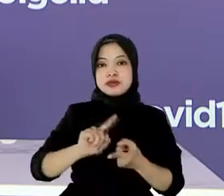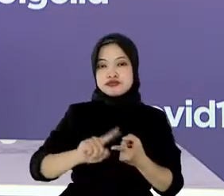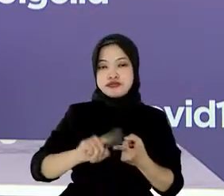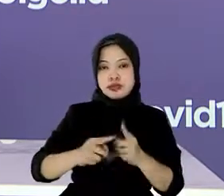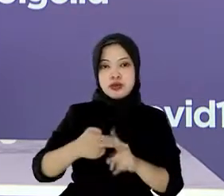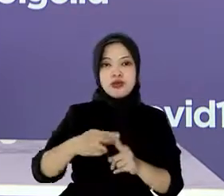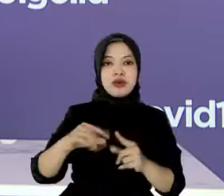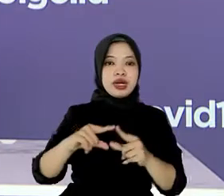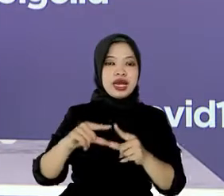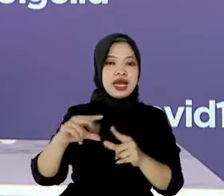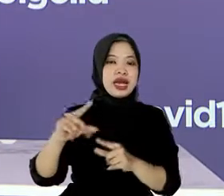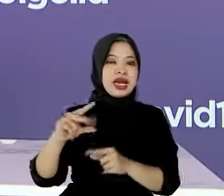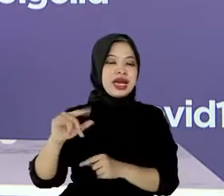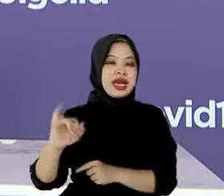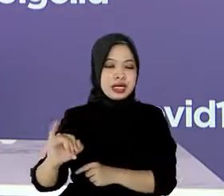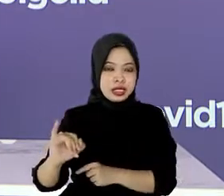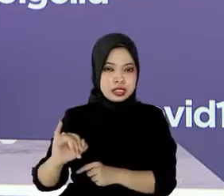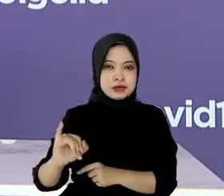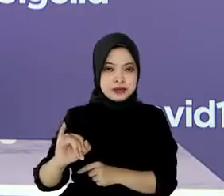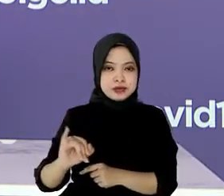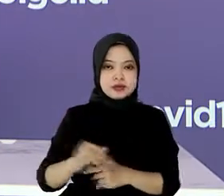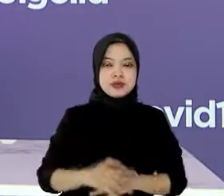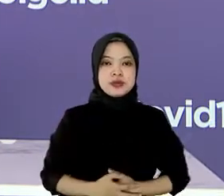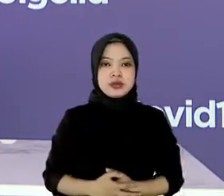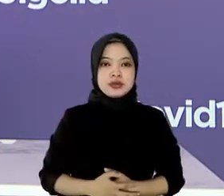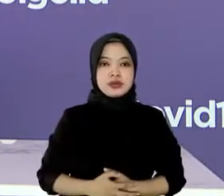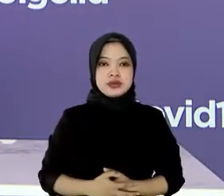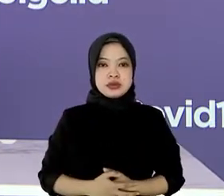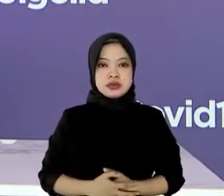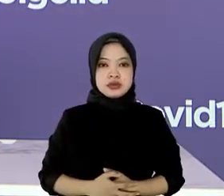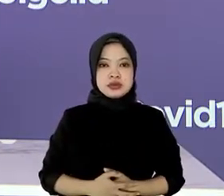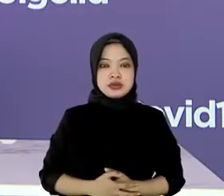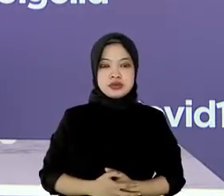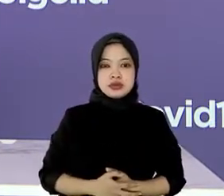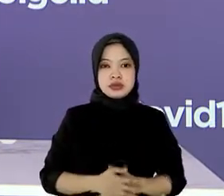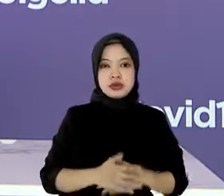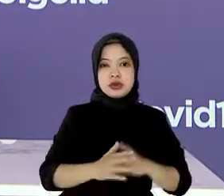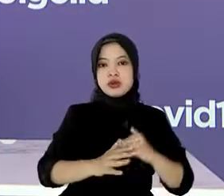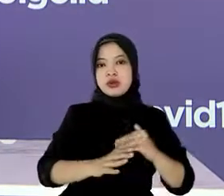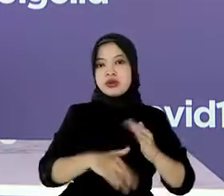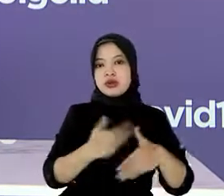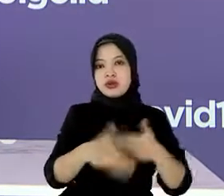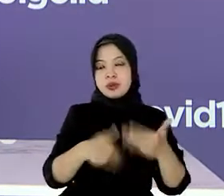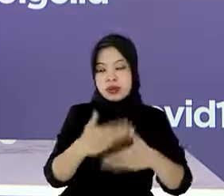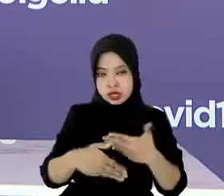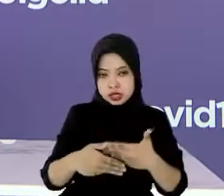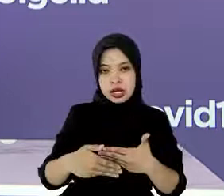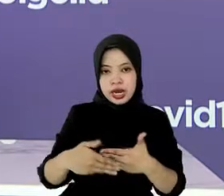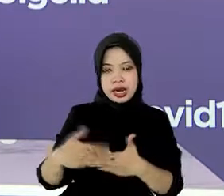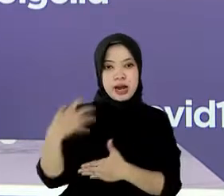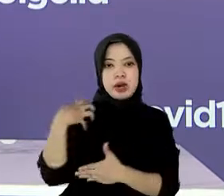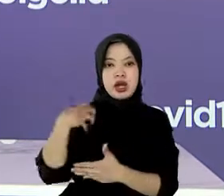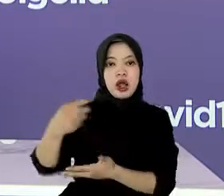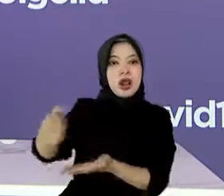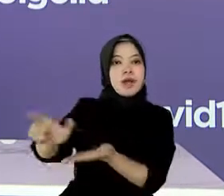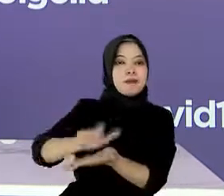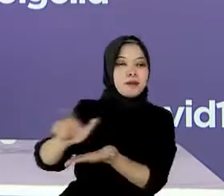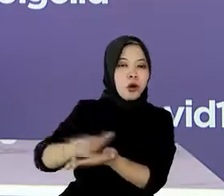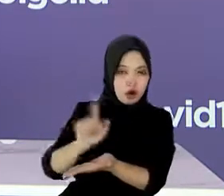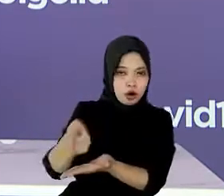pro3rri perusahaan make Ancol mengklaim phyllanthi files Mal Nopi rafir